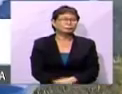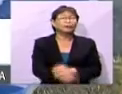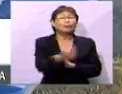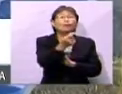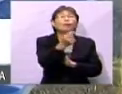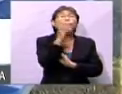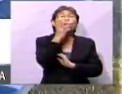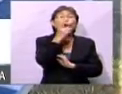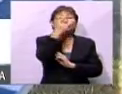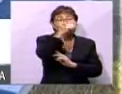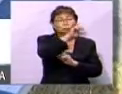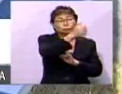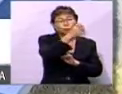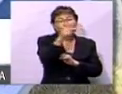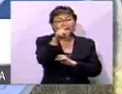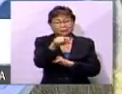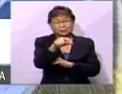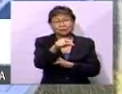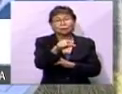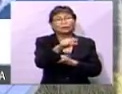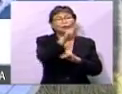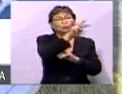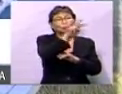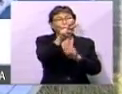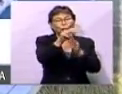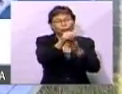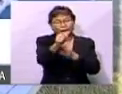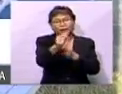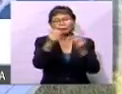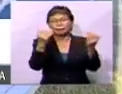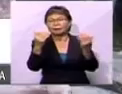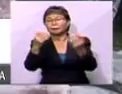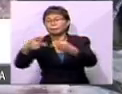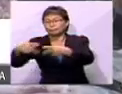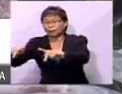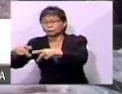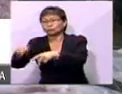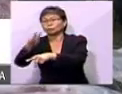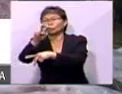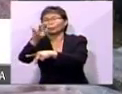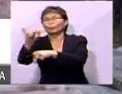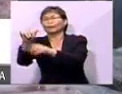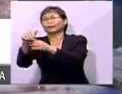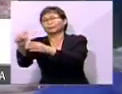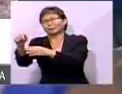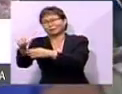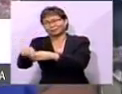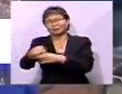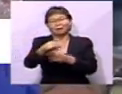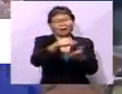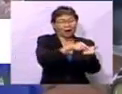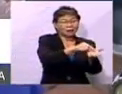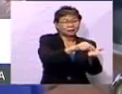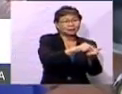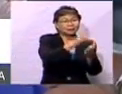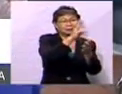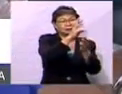Harga beras untuk 10 kilogram ialah RM22 berbanding harga pasaran RM26. Harga ayam pula